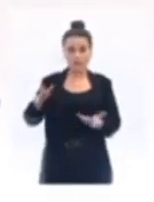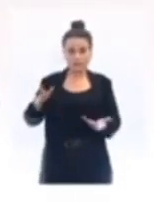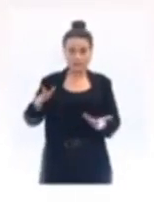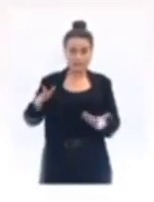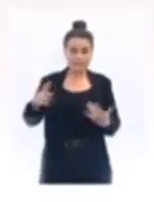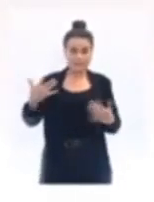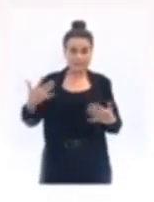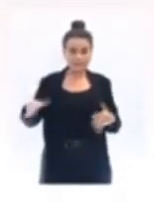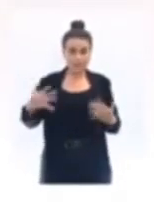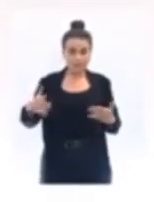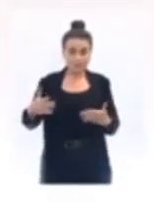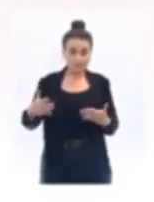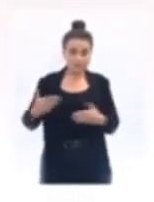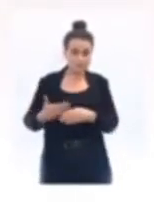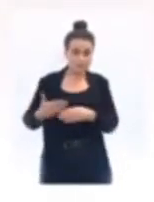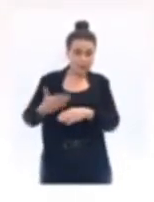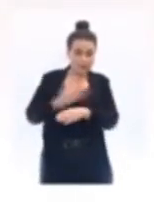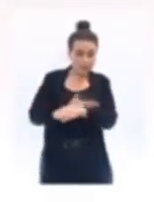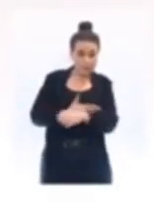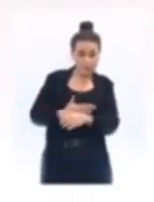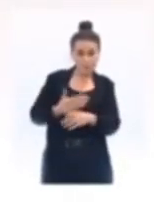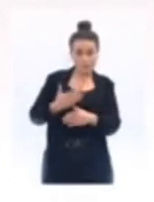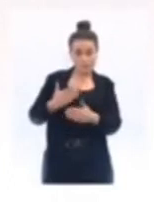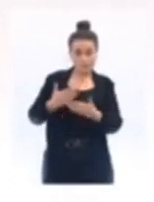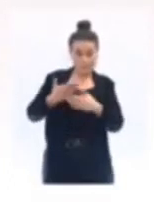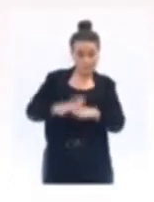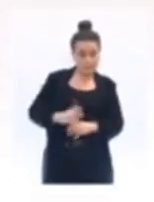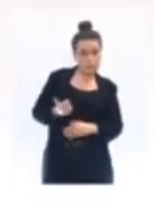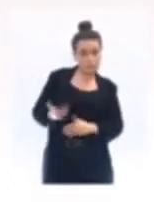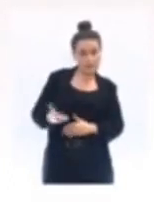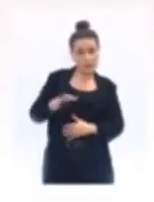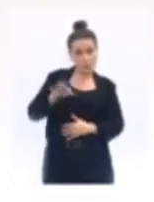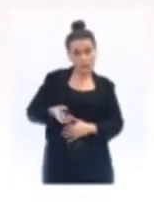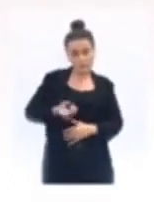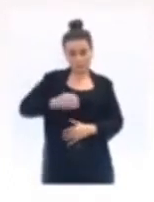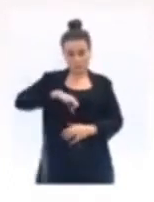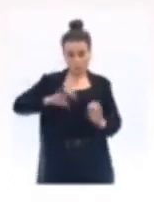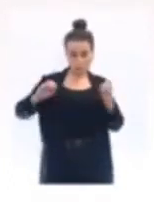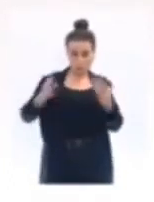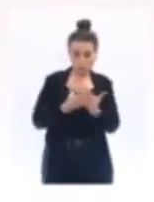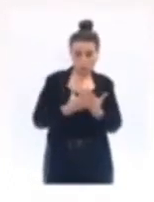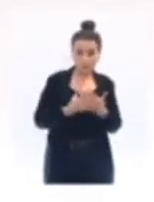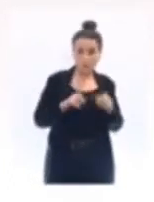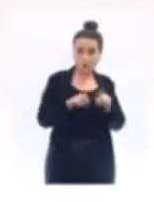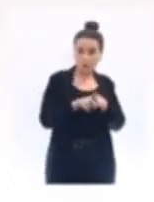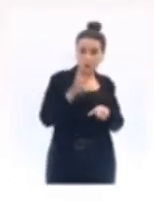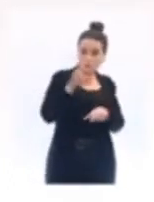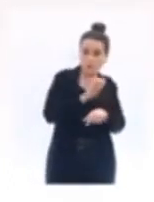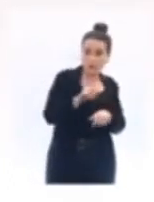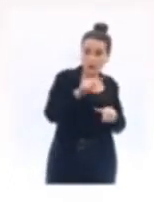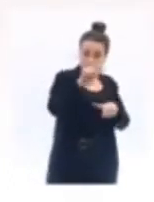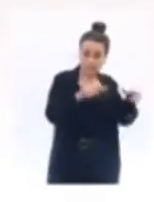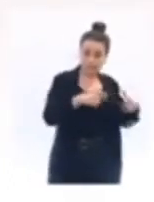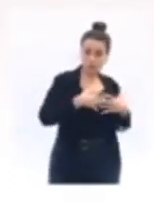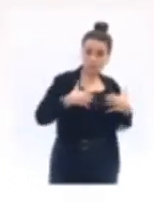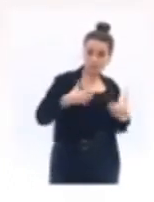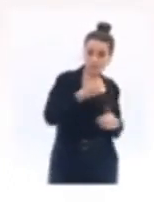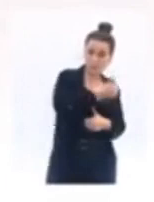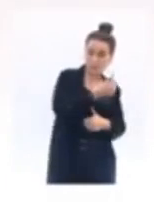que nous devrions attendre quelque temps pour en apprécier les effets. Mais, et je suis sûr que vous vous en